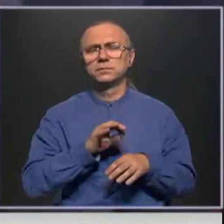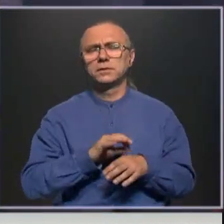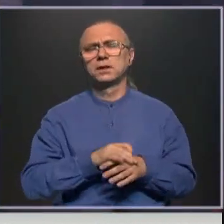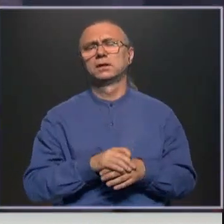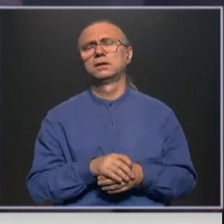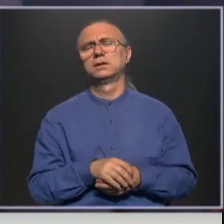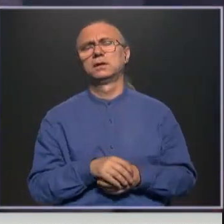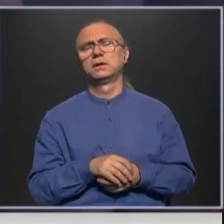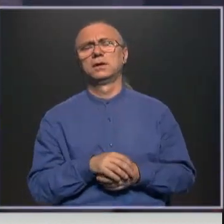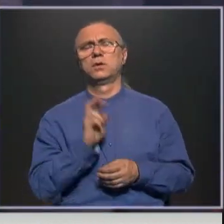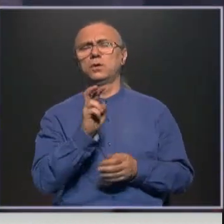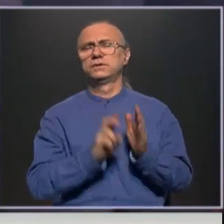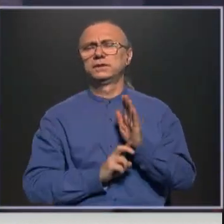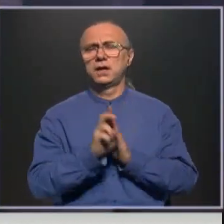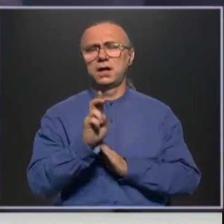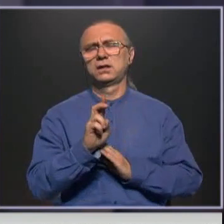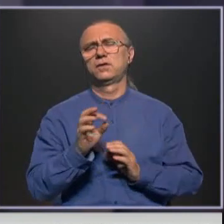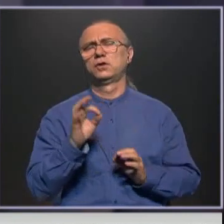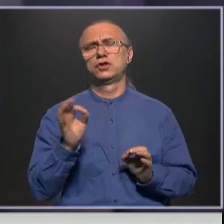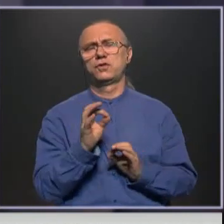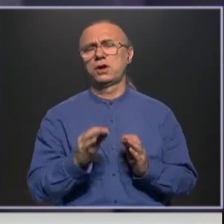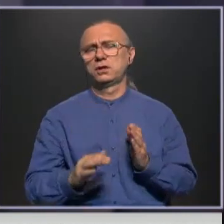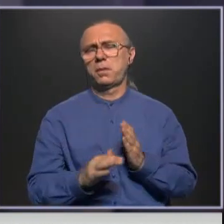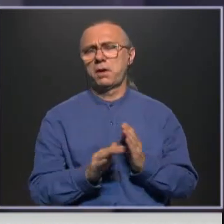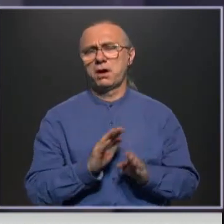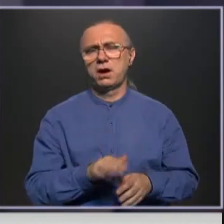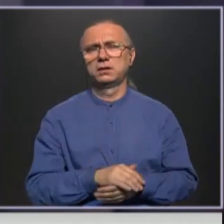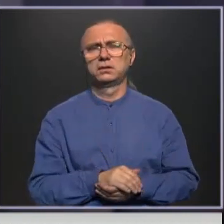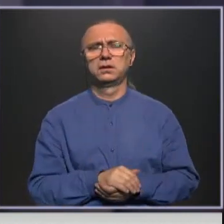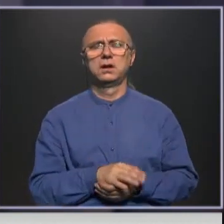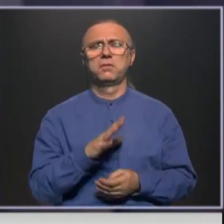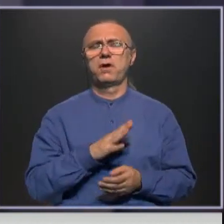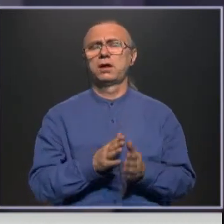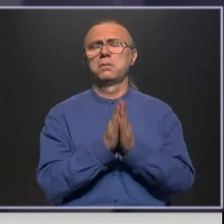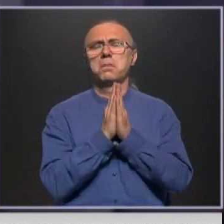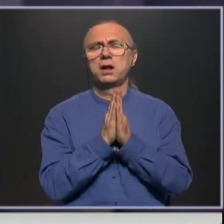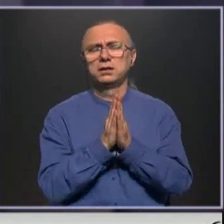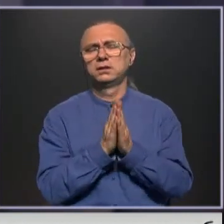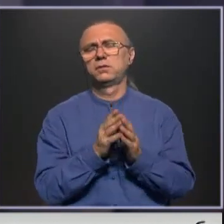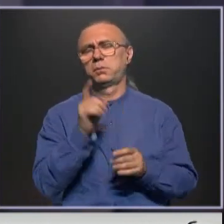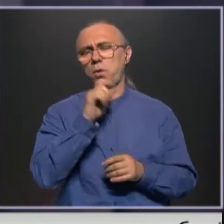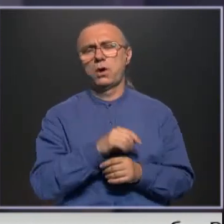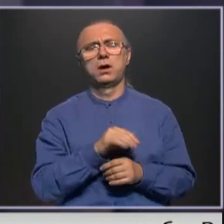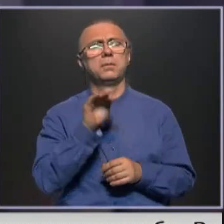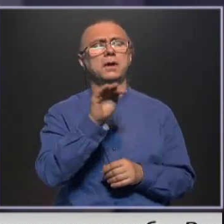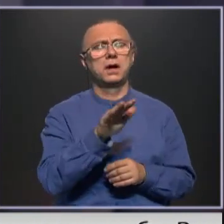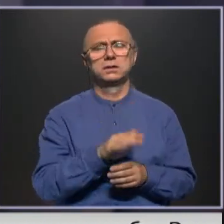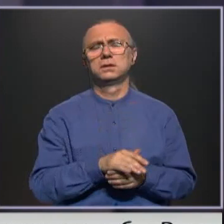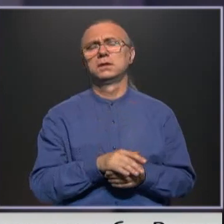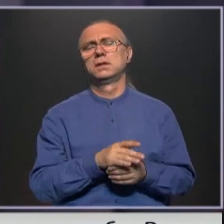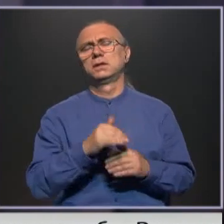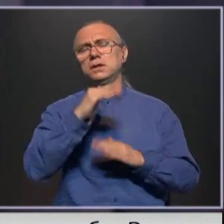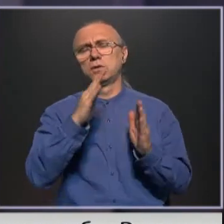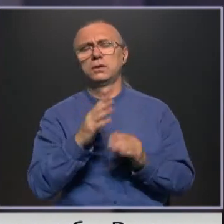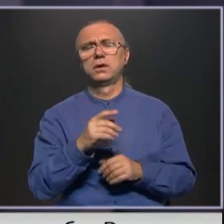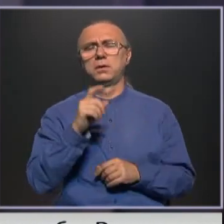церковь, молится, но ничего не помогает. Сейчас настал такой период, что даже от молитвы ей плохо, от прикосновения святыни плохо, от причастия и другое.